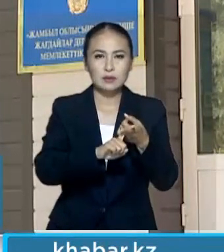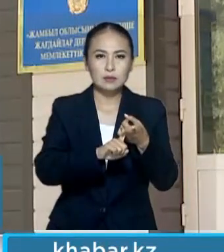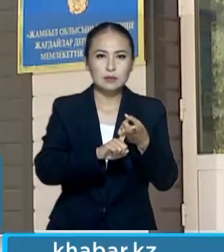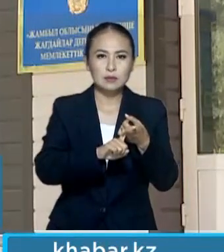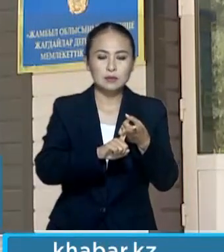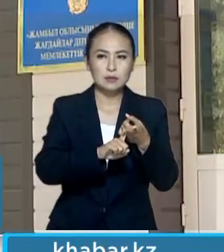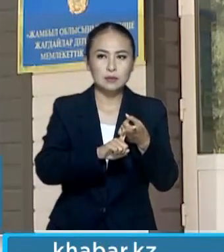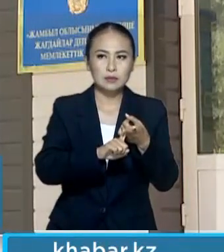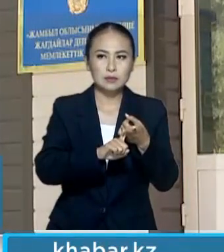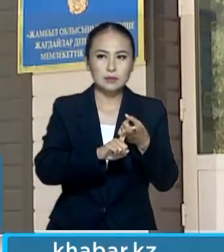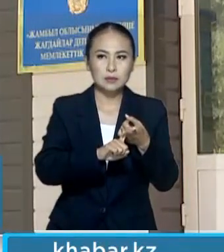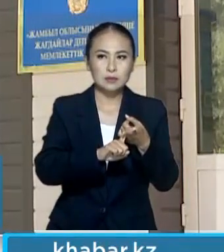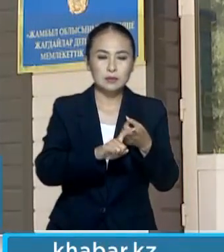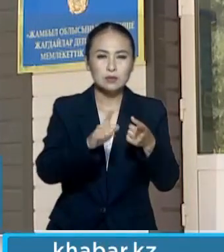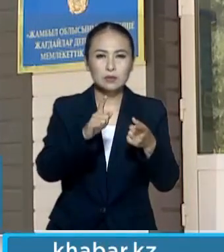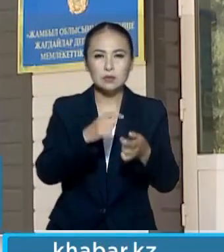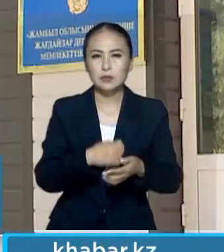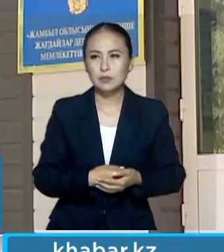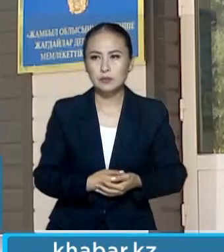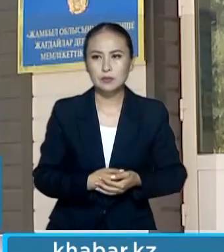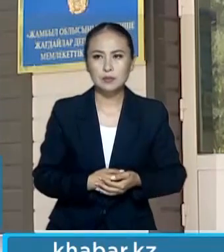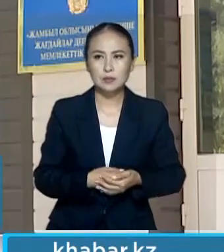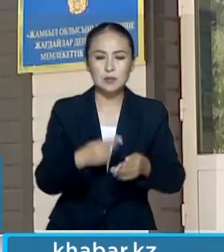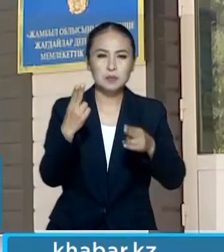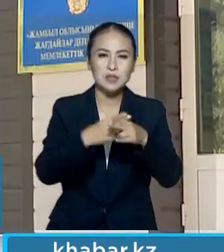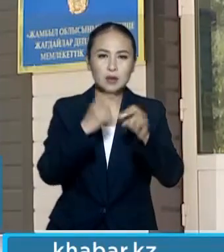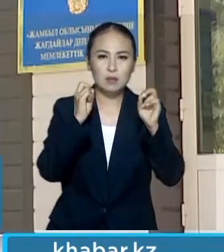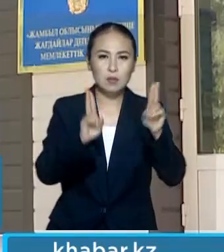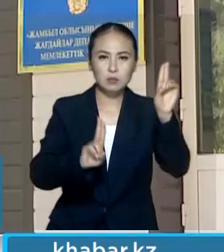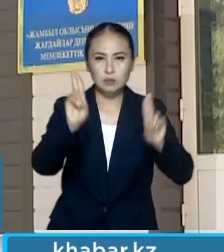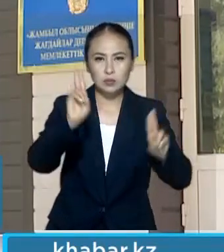үй-ал операторларына да осындай қауіпсіздік ережелері жіберіліп отырады.